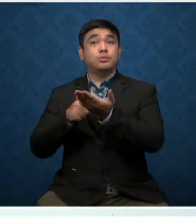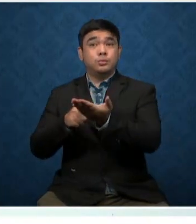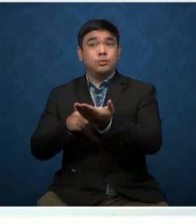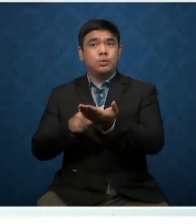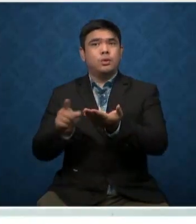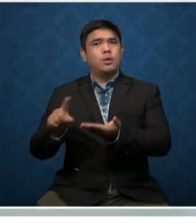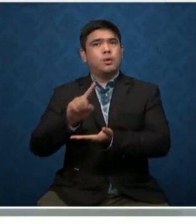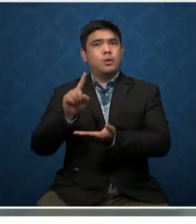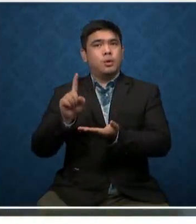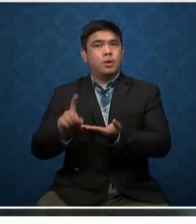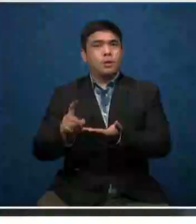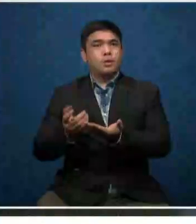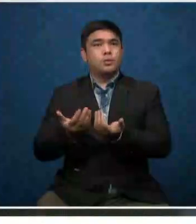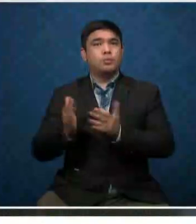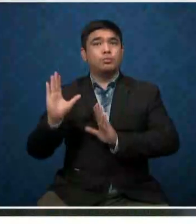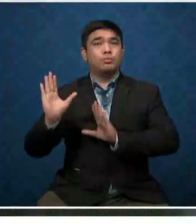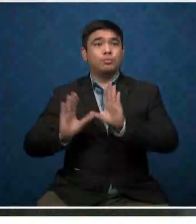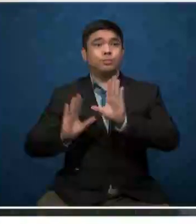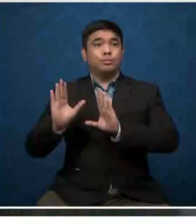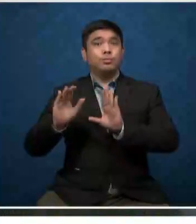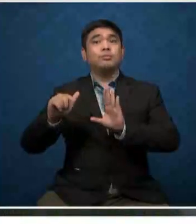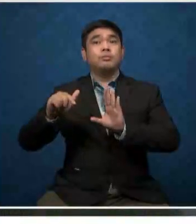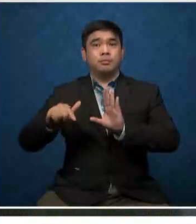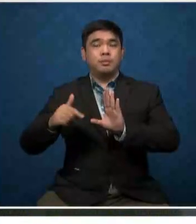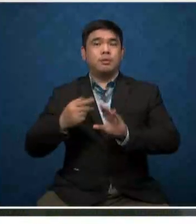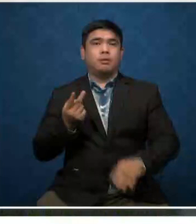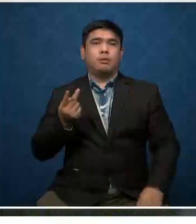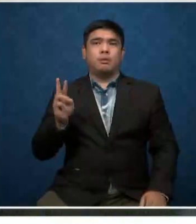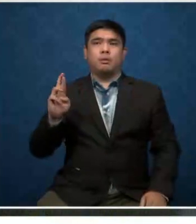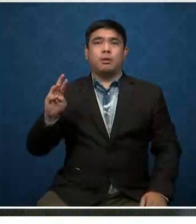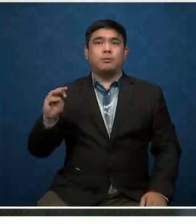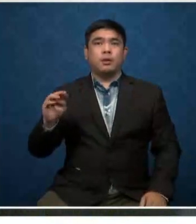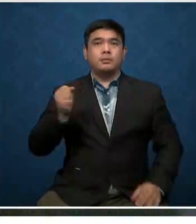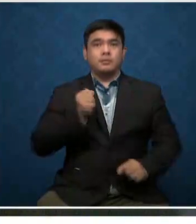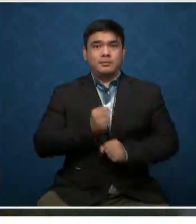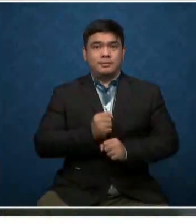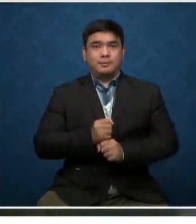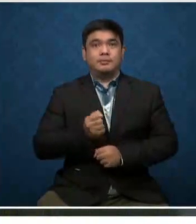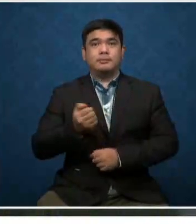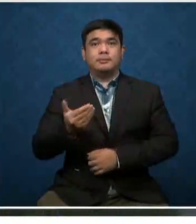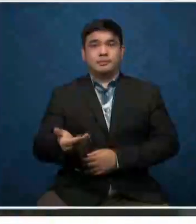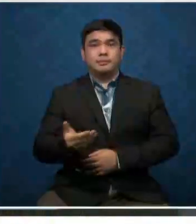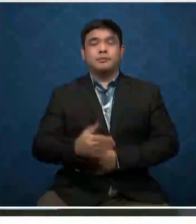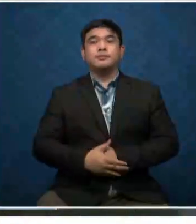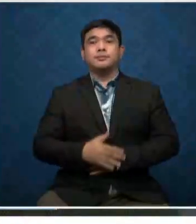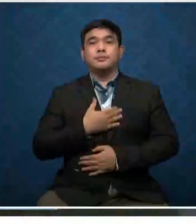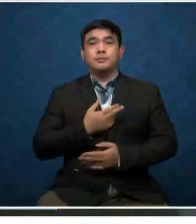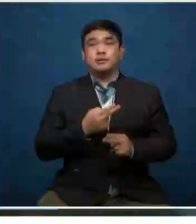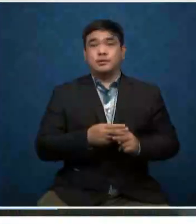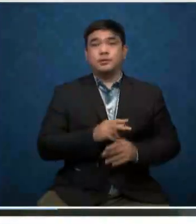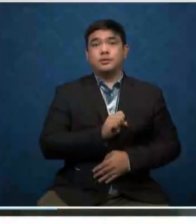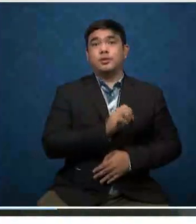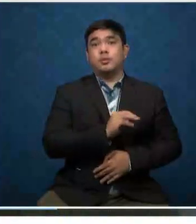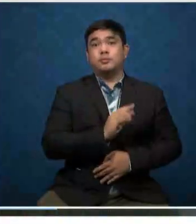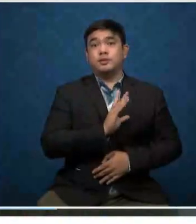มีเหตุสมควรจะให้มีการออกเสียงประจำมติให้ครมดำเนินการนะครับซึ่งก็มีท่านสมชายแสวง